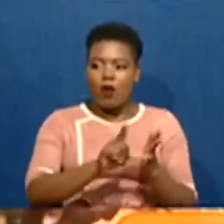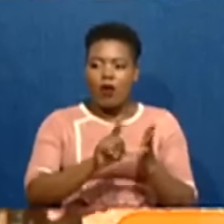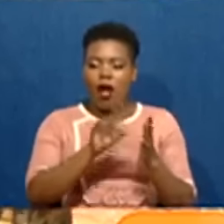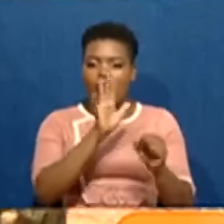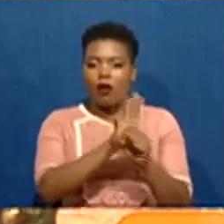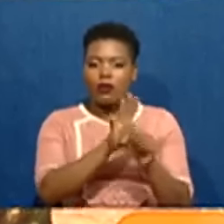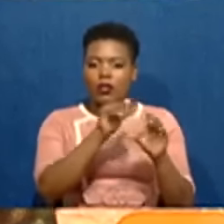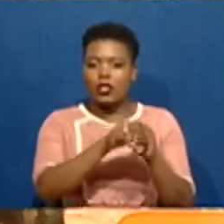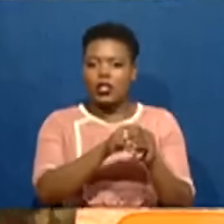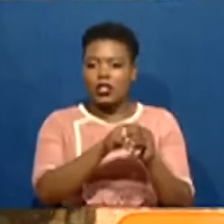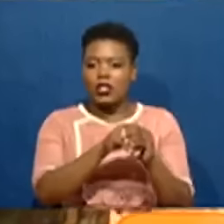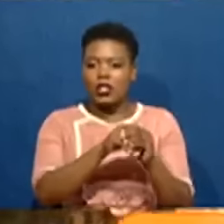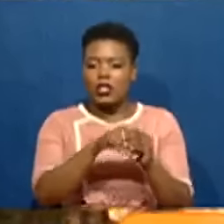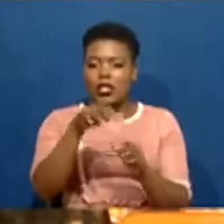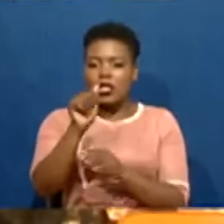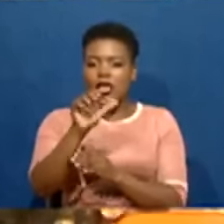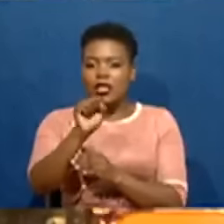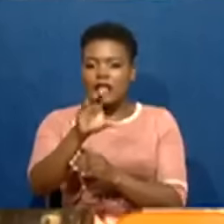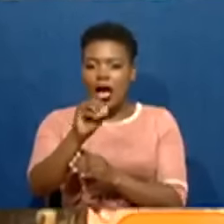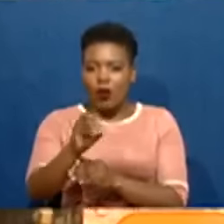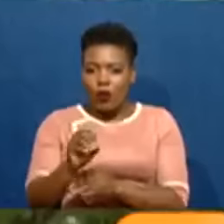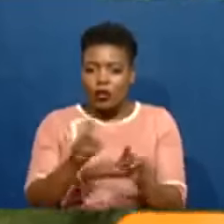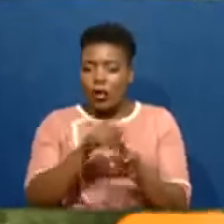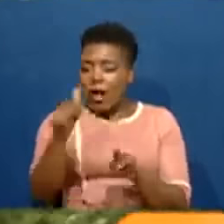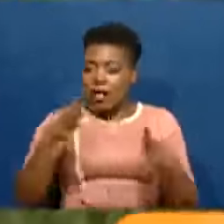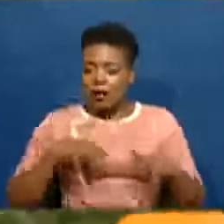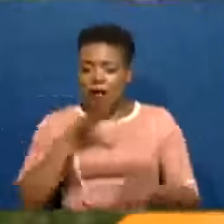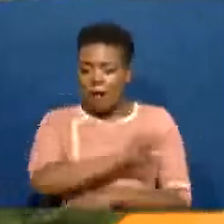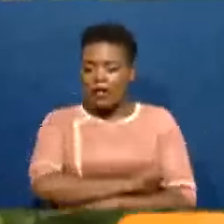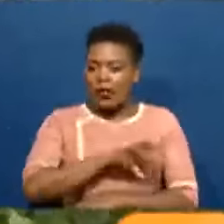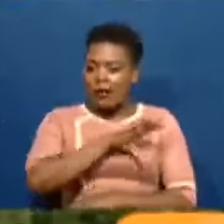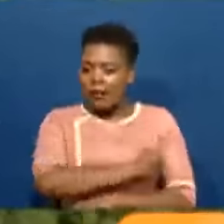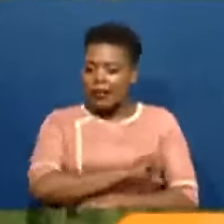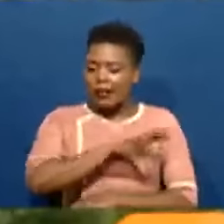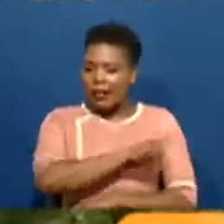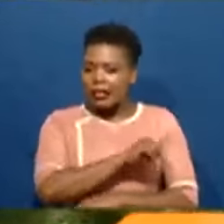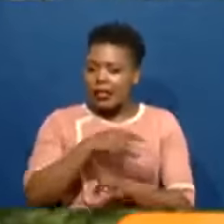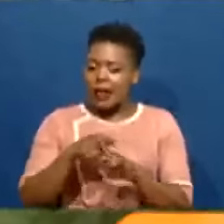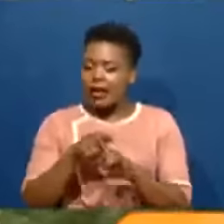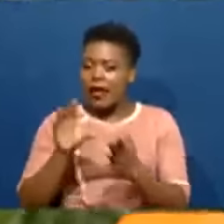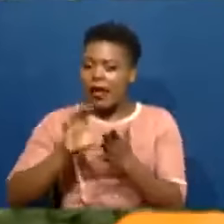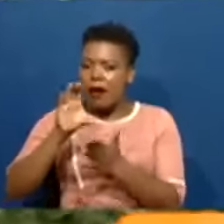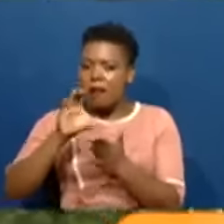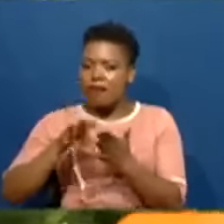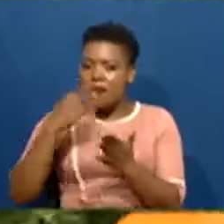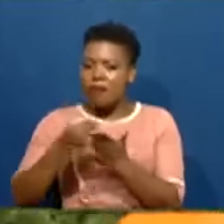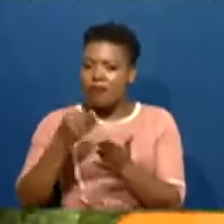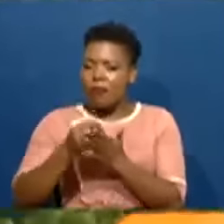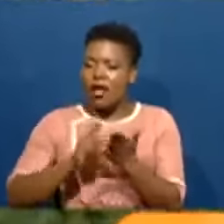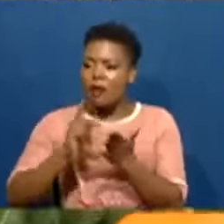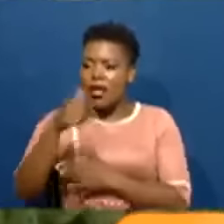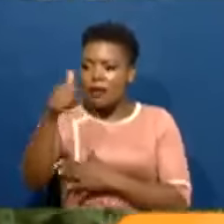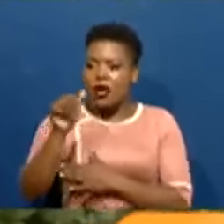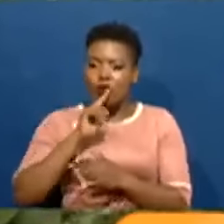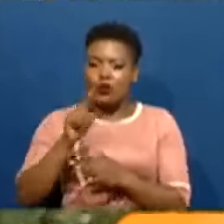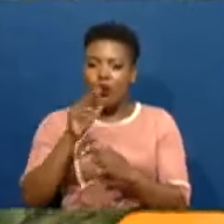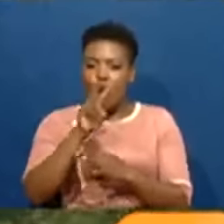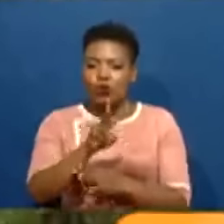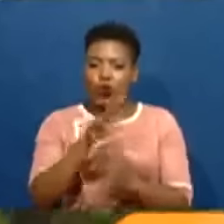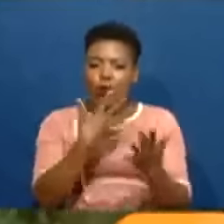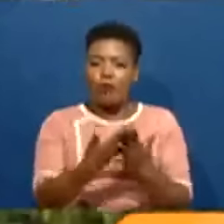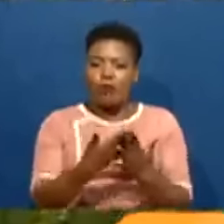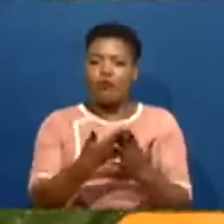la akiba na mikopo, huku wadhamini wake wakivumilia makato kwa niaba yake. Mukunyi na Nairimu walifunga safari kutoka